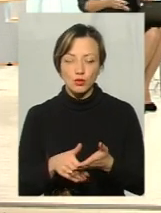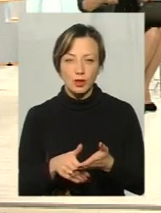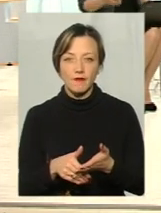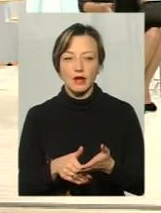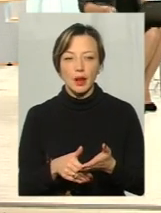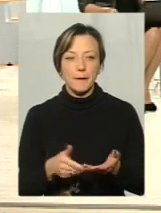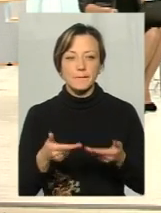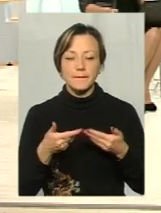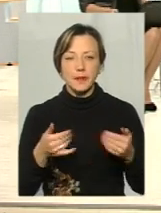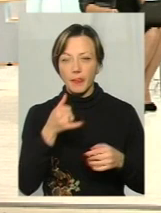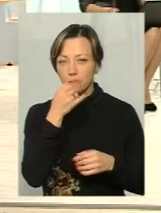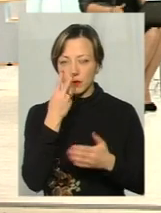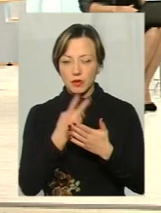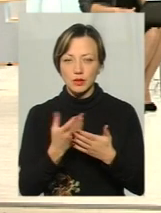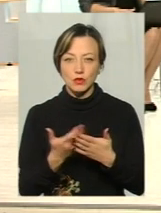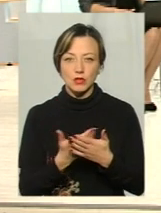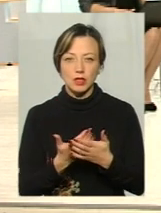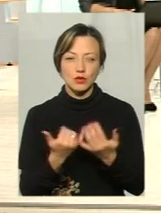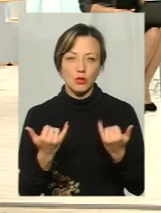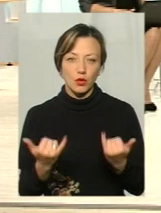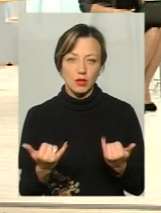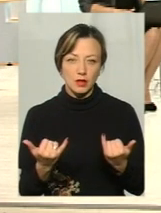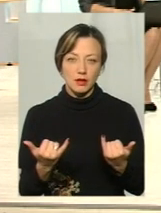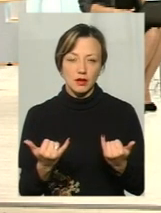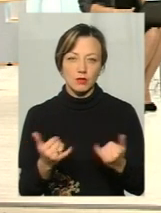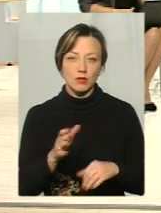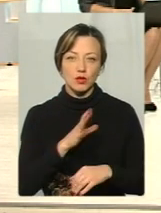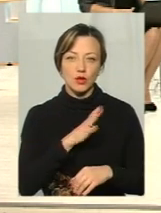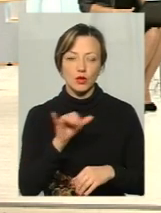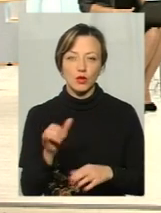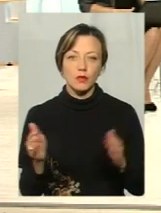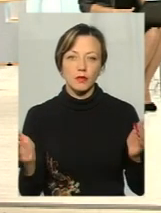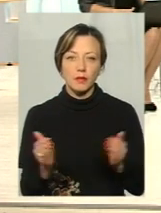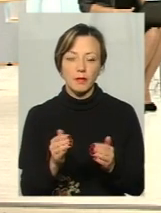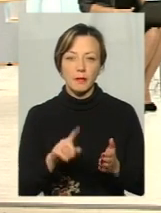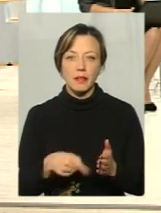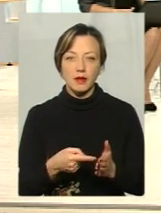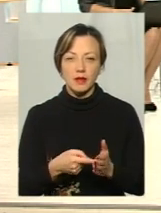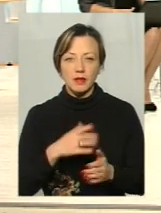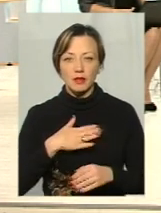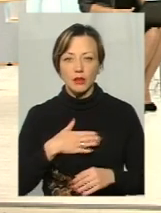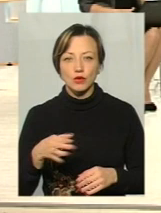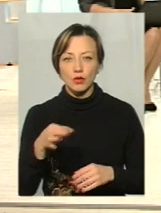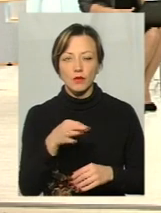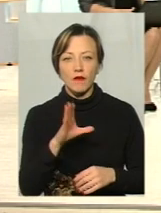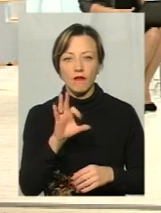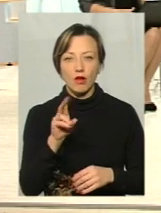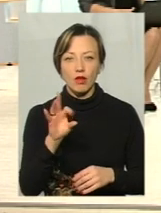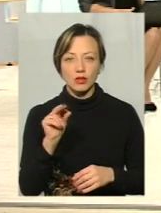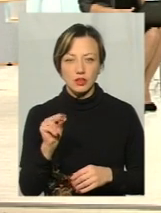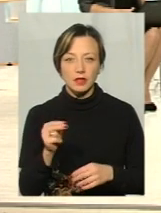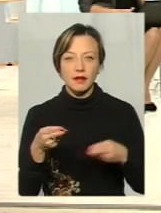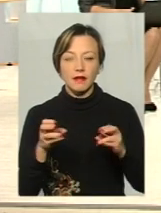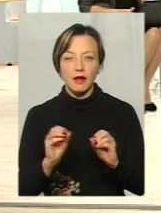Ми не можемо не показати цей сюжет сьогодні. Ми були у невеличкому містечку нашої області, у Волочиську,